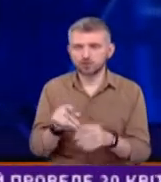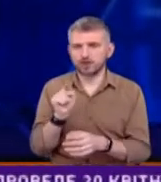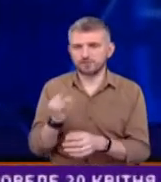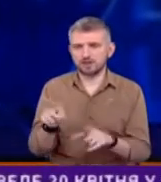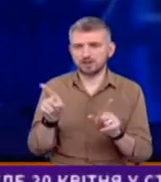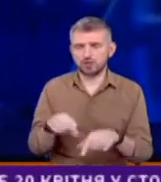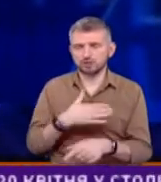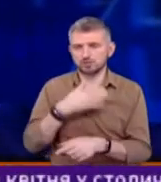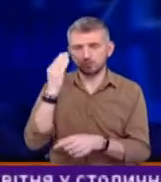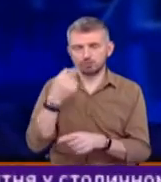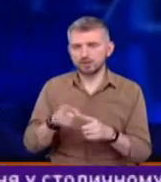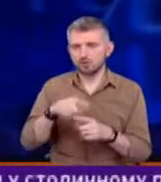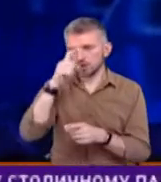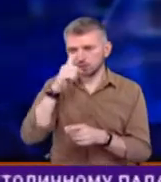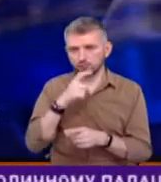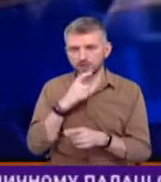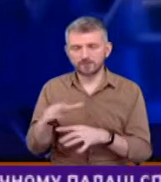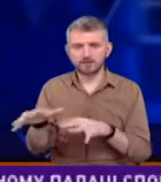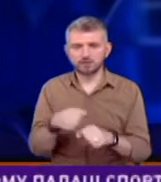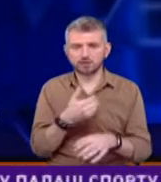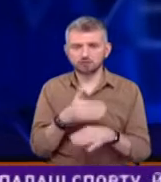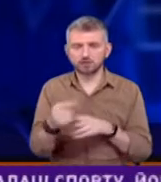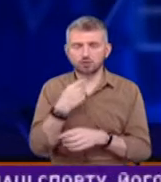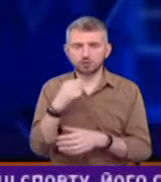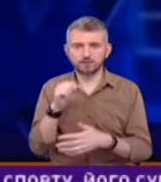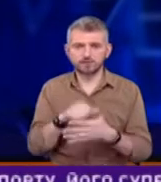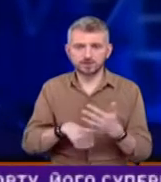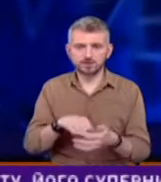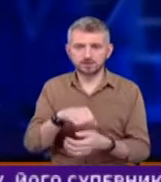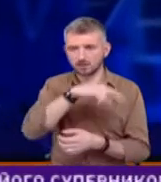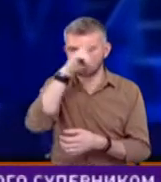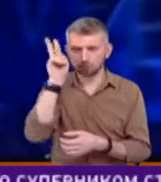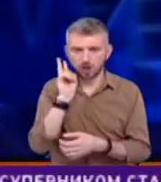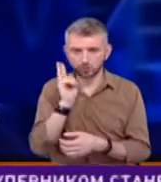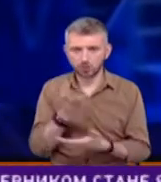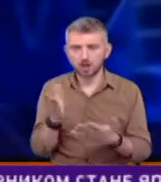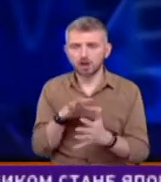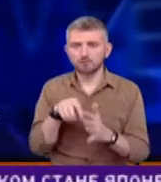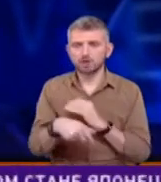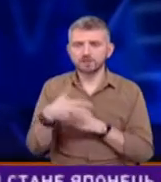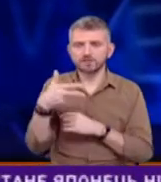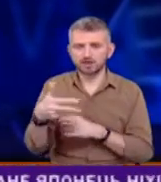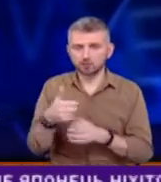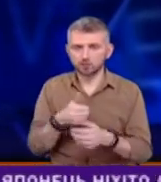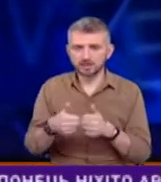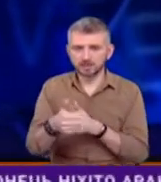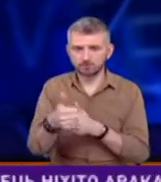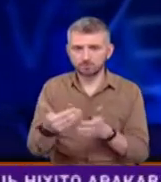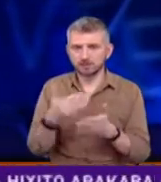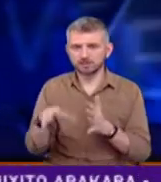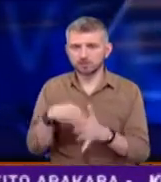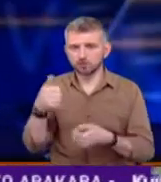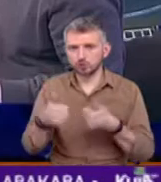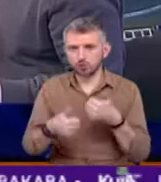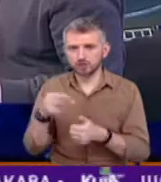також, як на мене, цього не розуміє, це відібрати частину голосів від Юлії Тимошенко, яка входить в трійку фактично лідерів передвиборчої